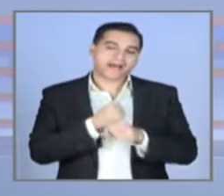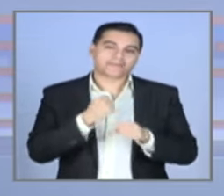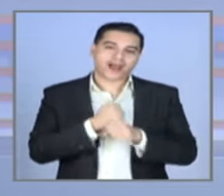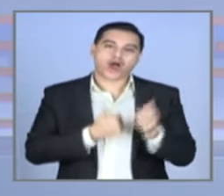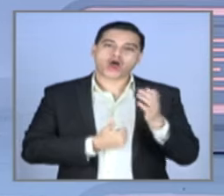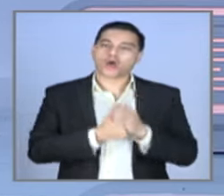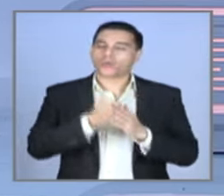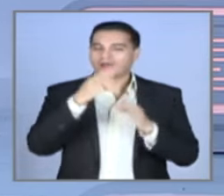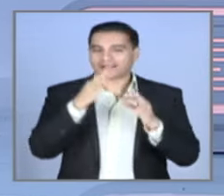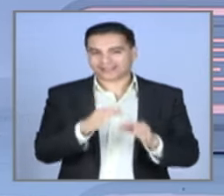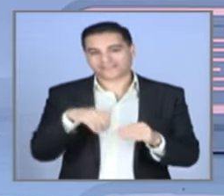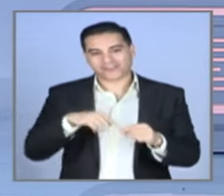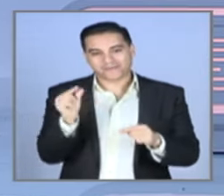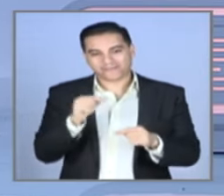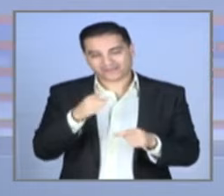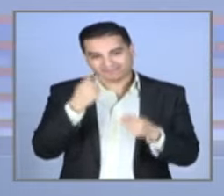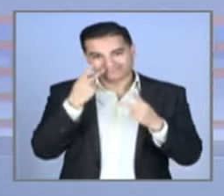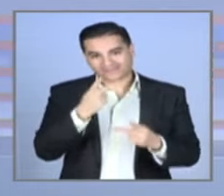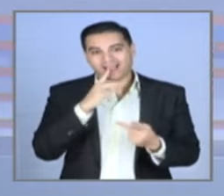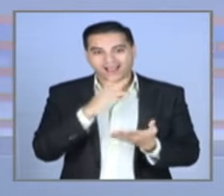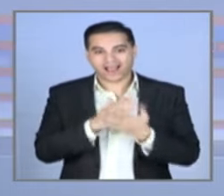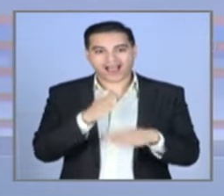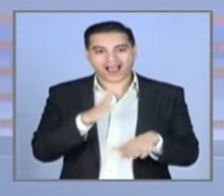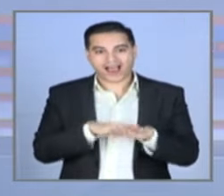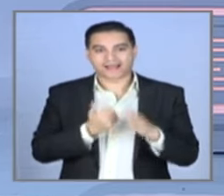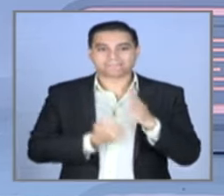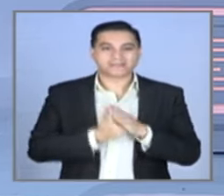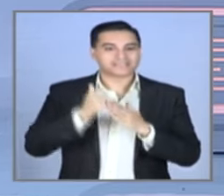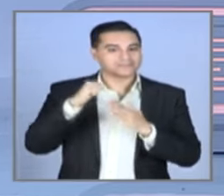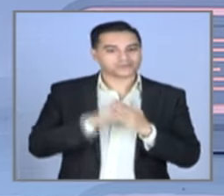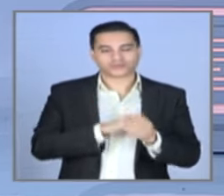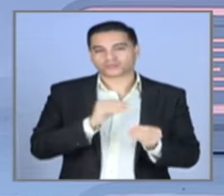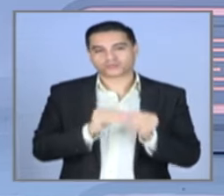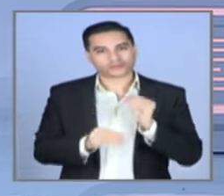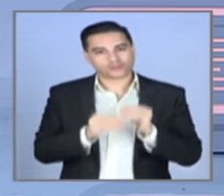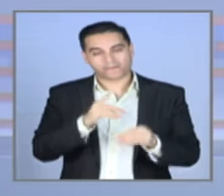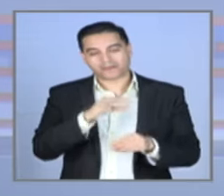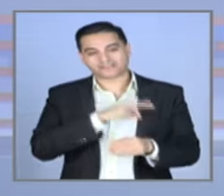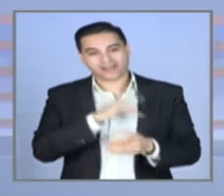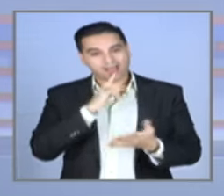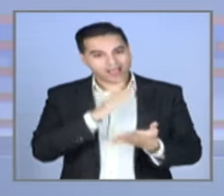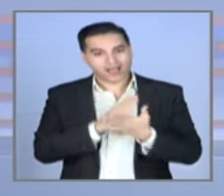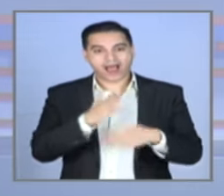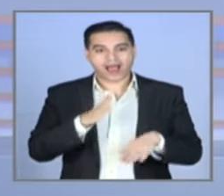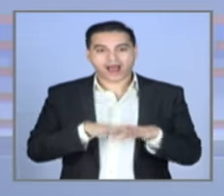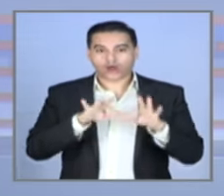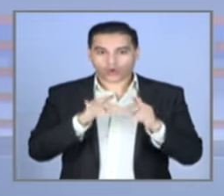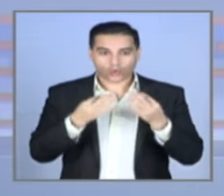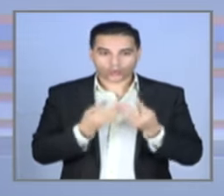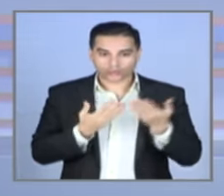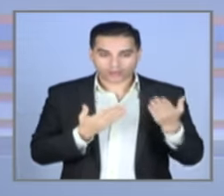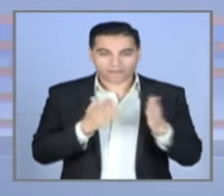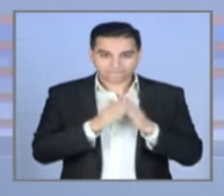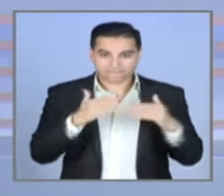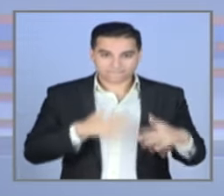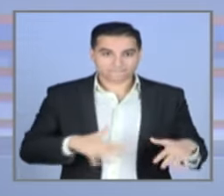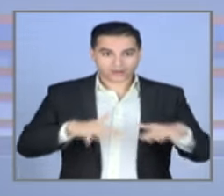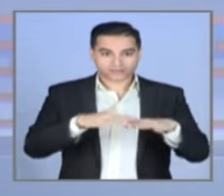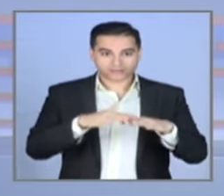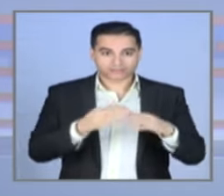جدا في البرنامج. ربنا يخليك. بغض النظر عن المكسب. صح. لا طبعا ده صحيح. لا احنا بنتكلم كعيله مصريه